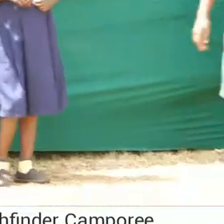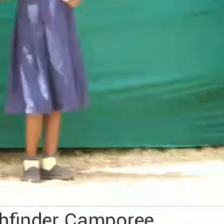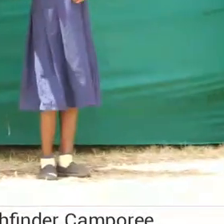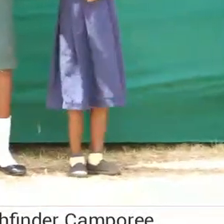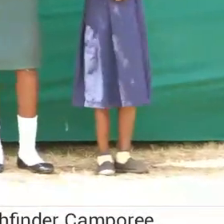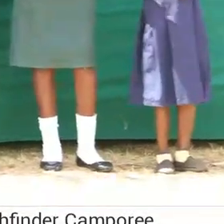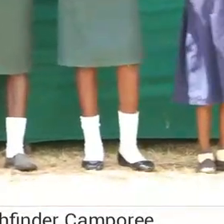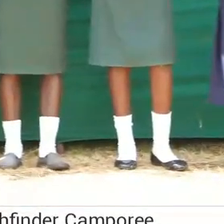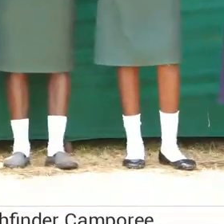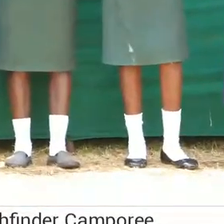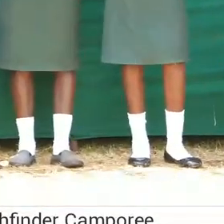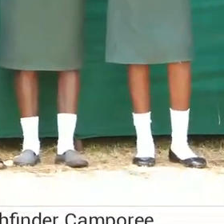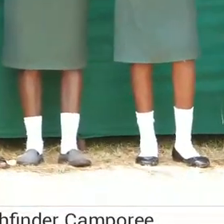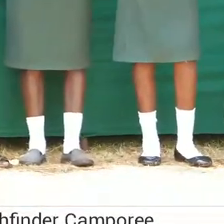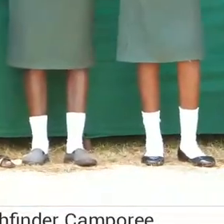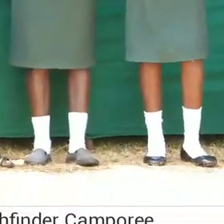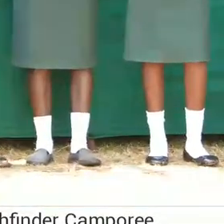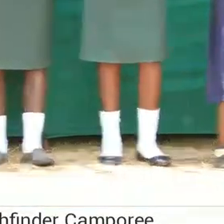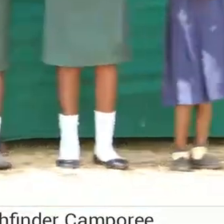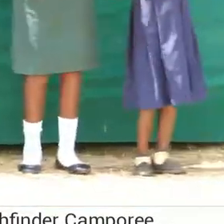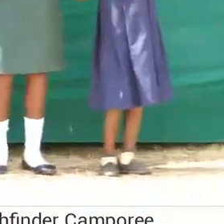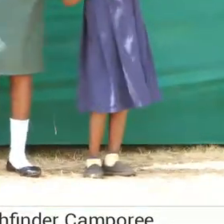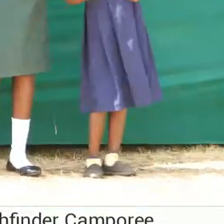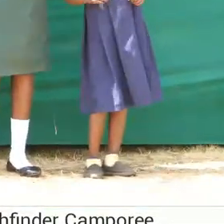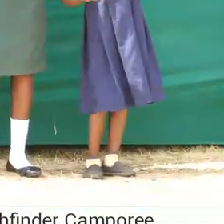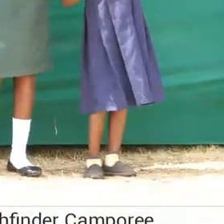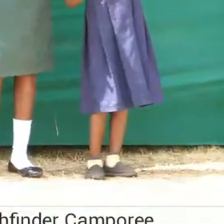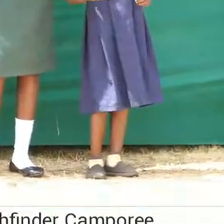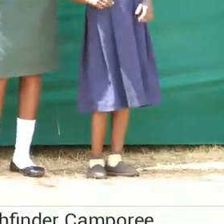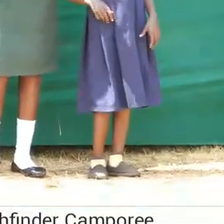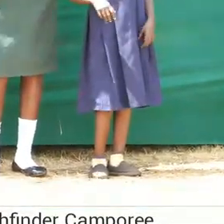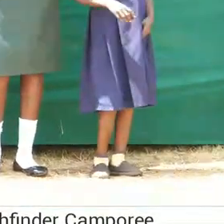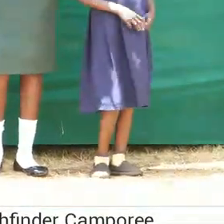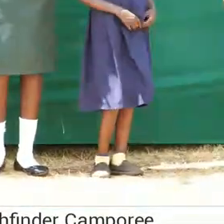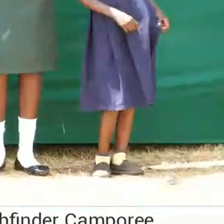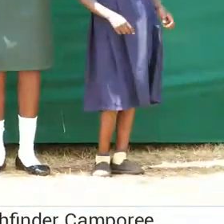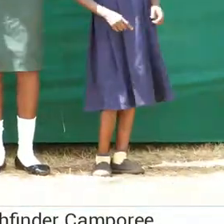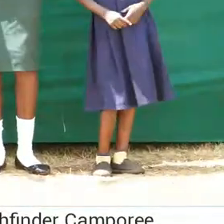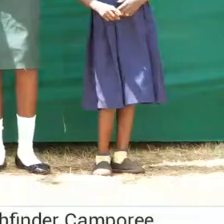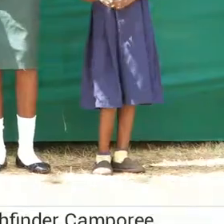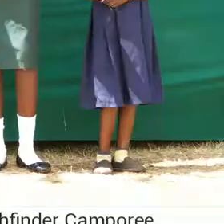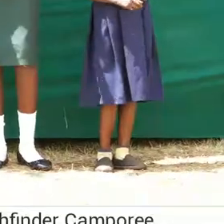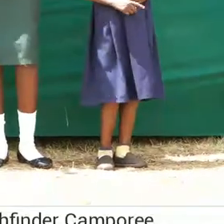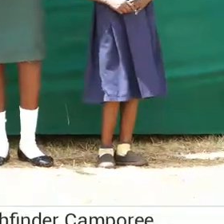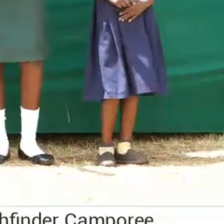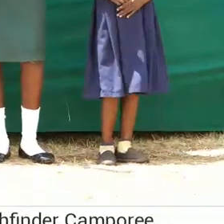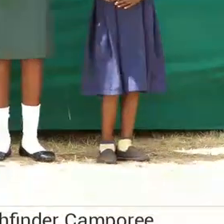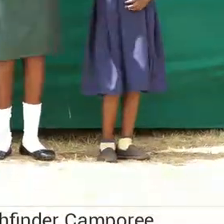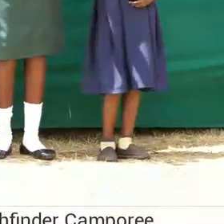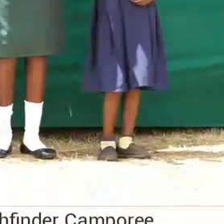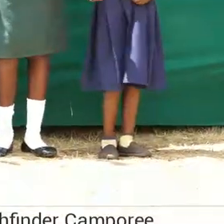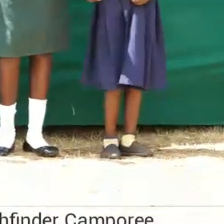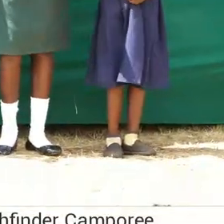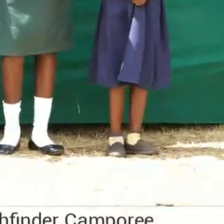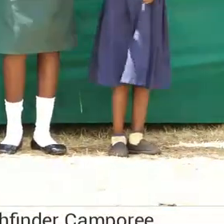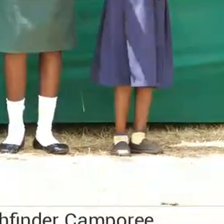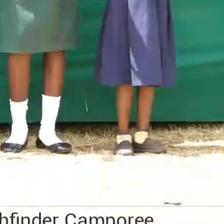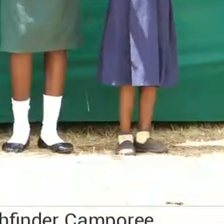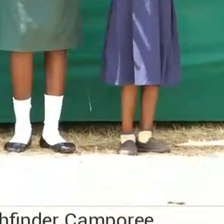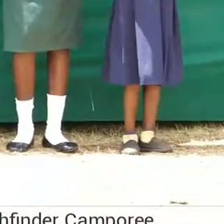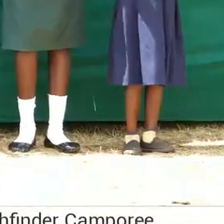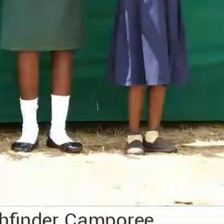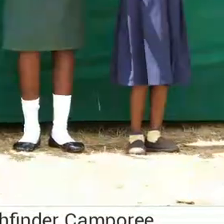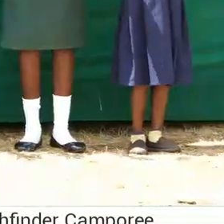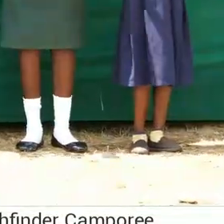hii, hatutakata tamaa. Tuwe na tumaini pia uvumilivu, mana misukosuko